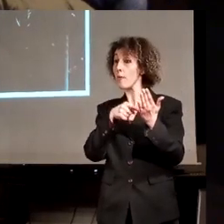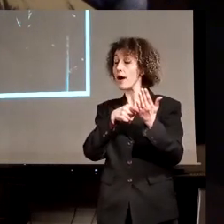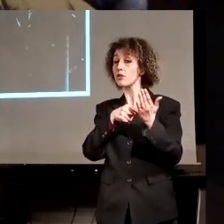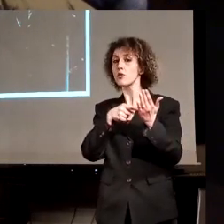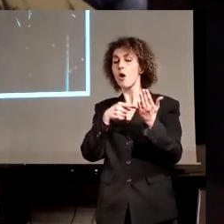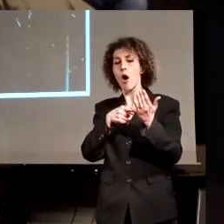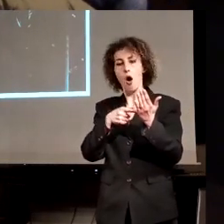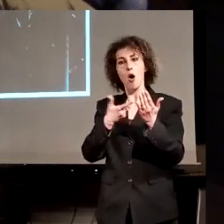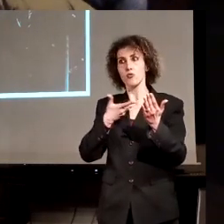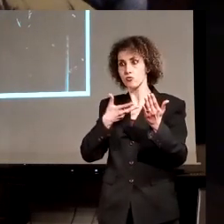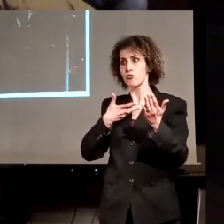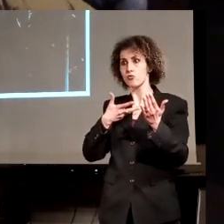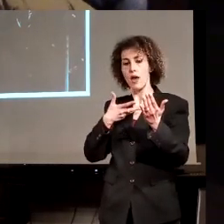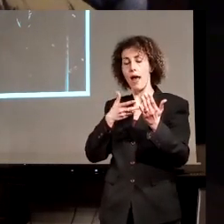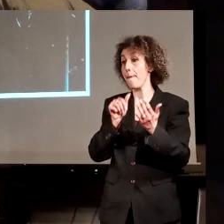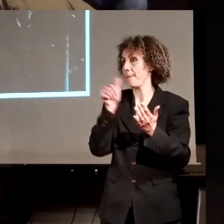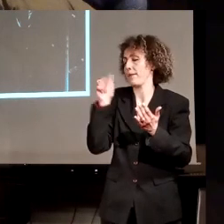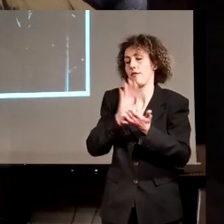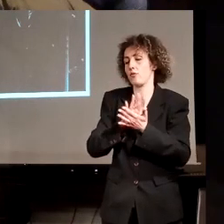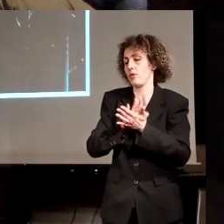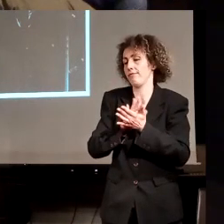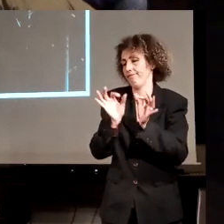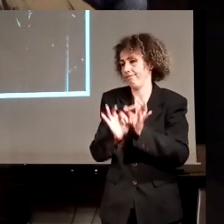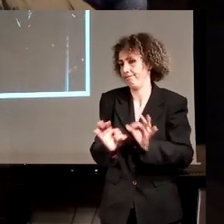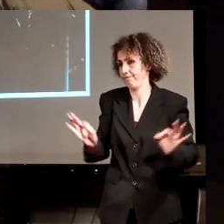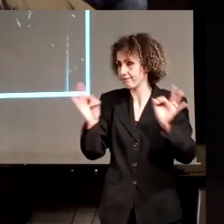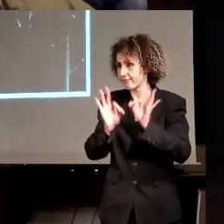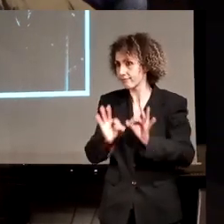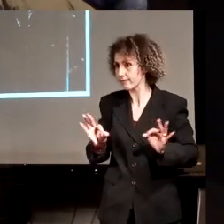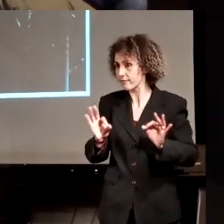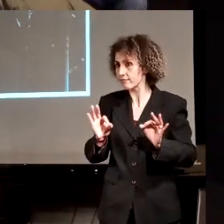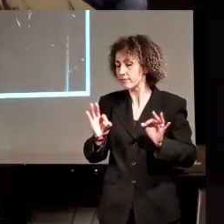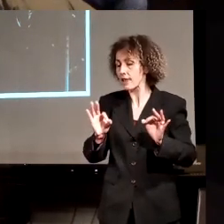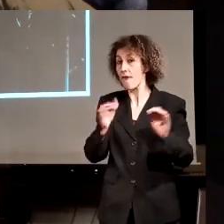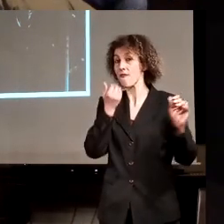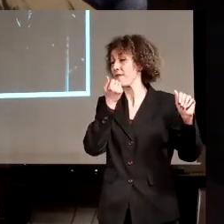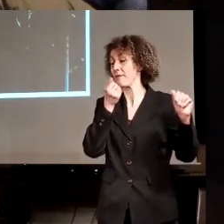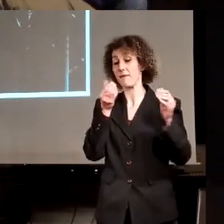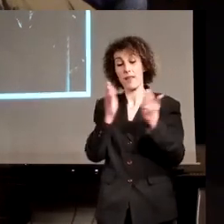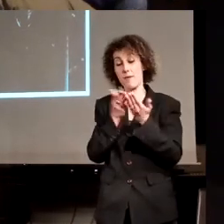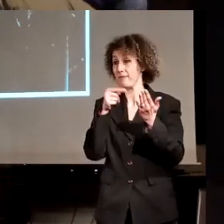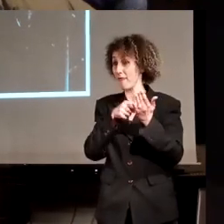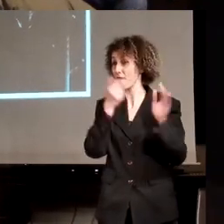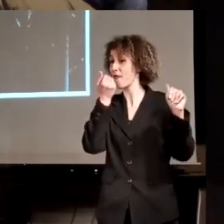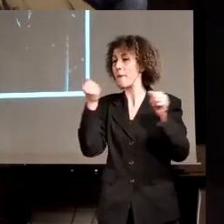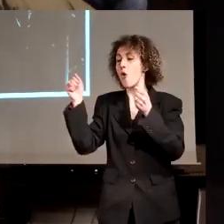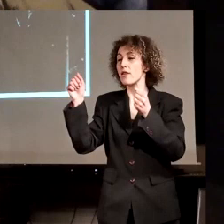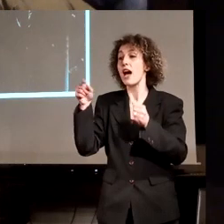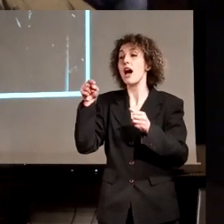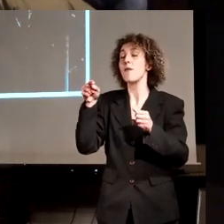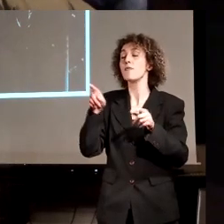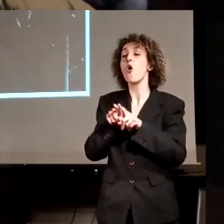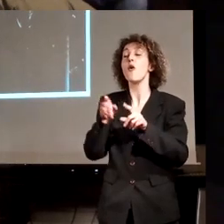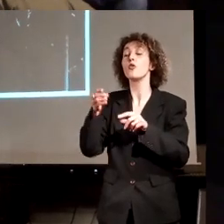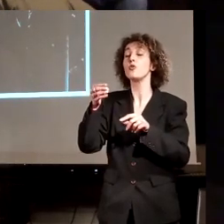moltiplicata per tre volte che nella prima versione evidentemente non c'era quella famosa in cui le fiale appunto si mescolano e